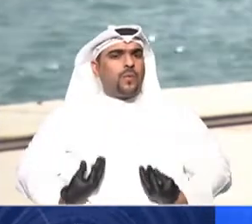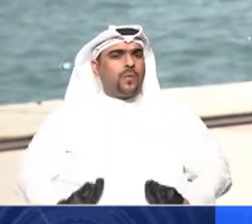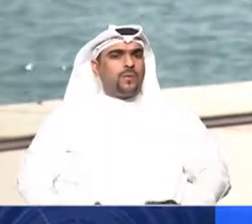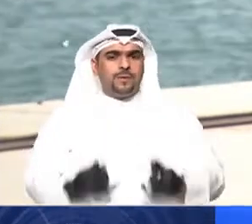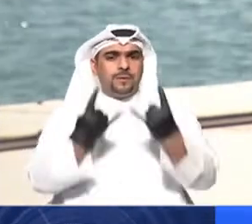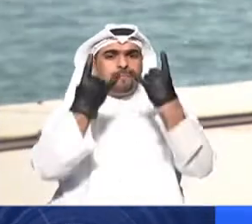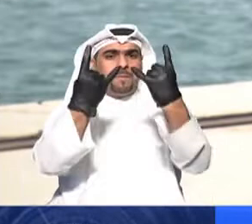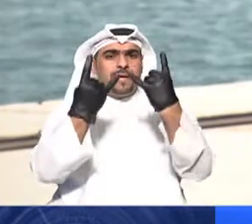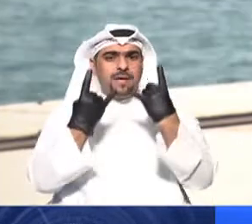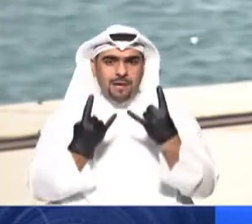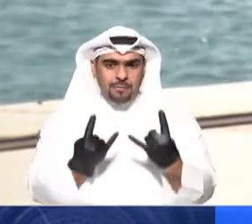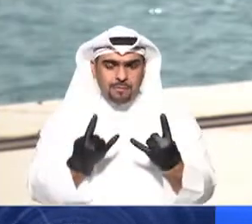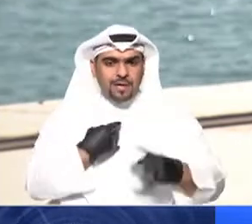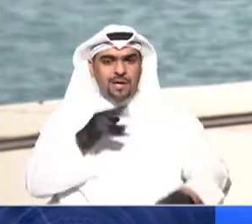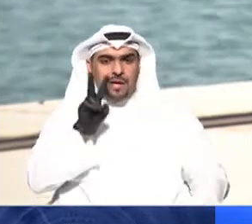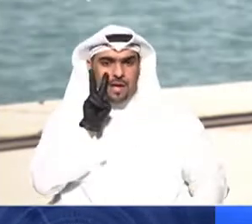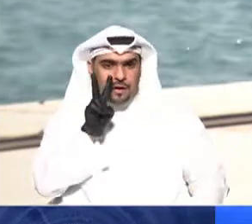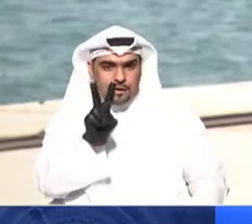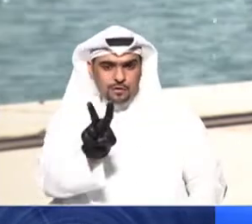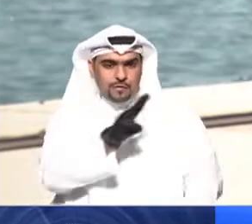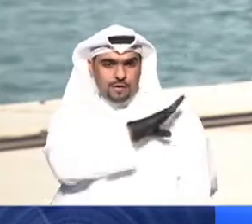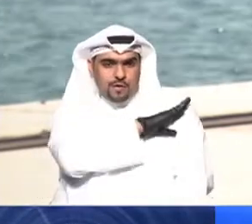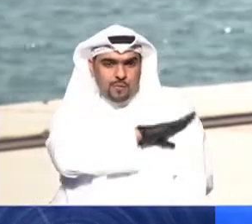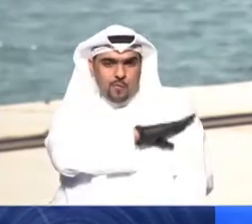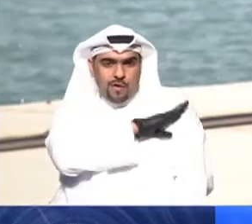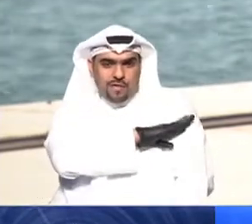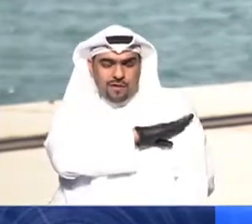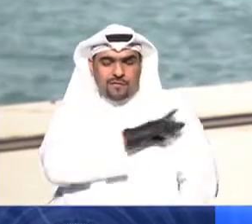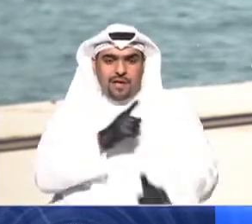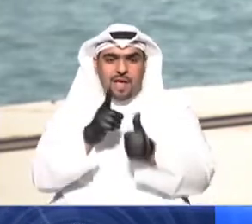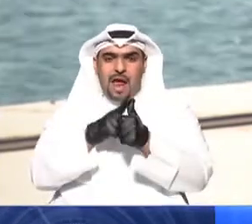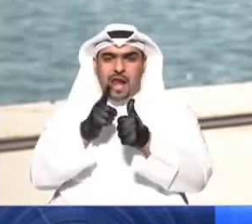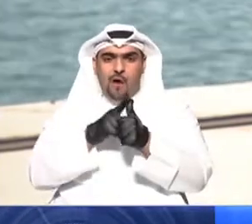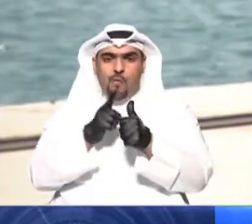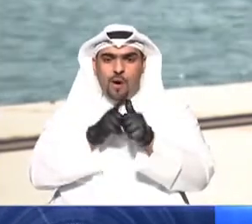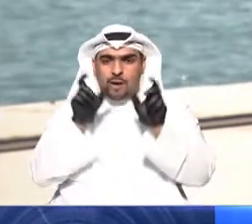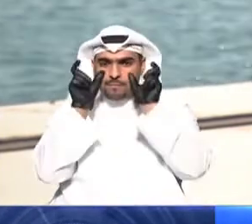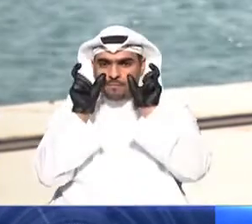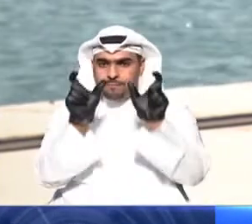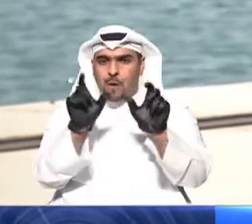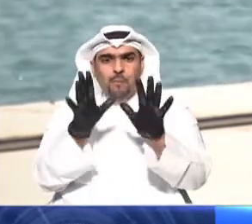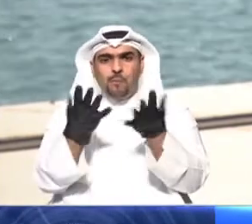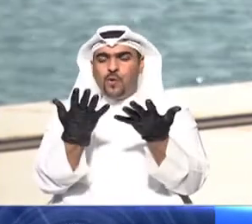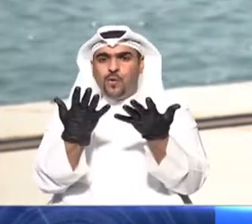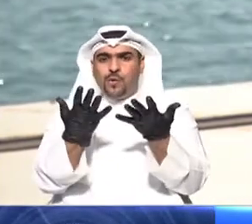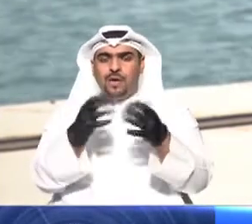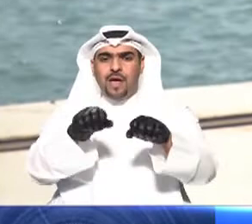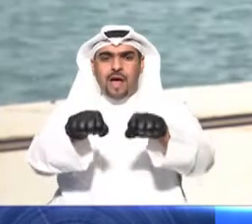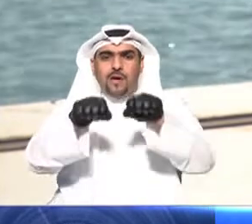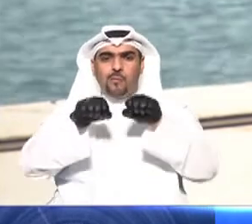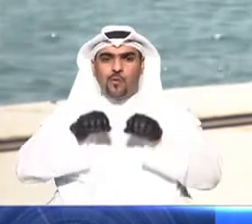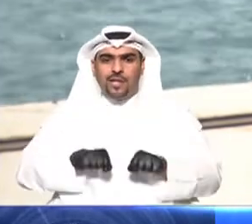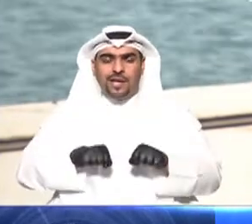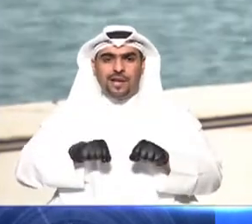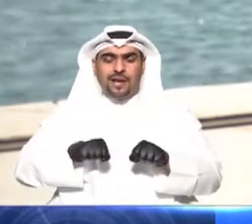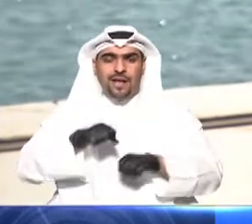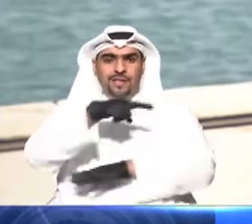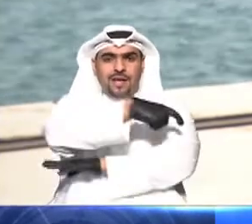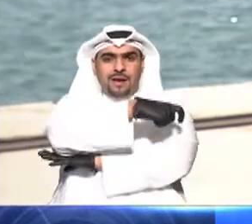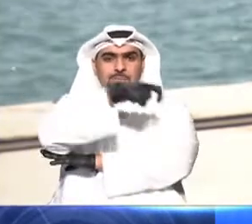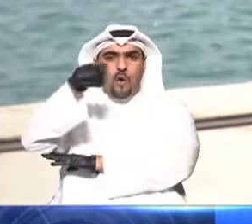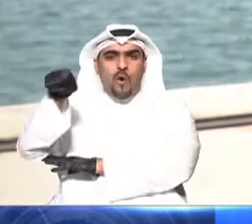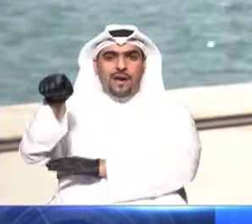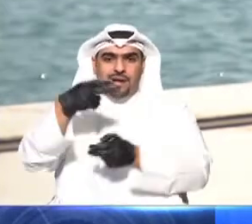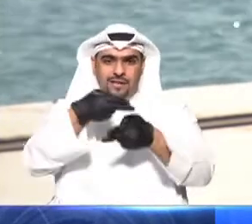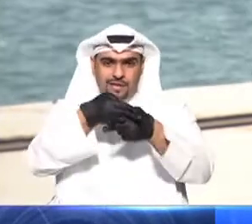الحقيقة يعني رأينا جهود العاملين أجمع على رأسهم الشيخ يوسف عبد الله مدير عام الموانئ وجميع العاملين